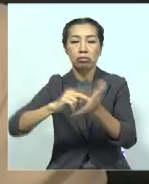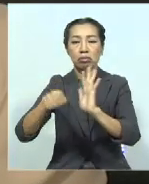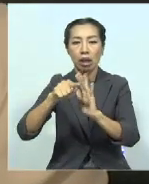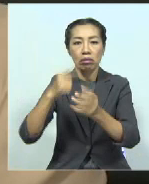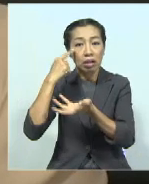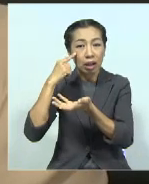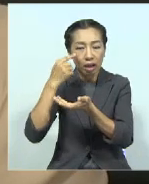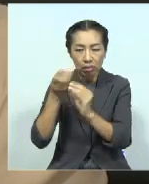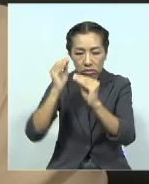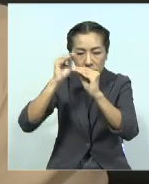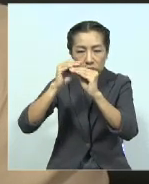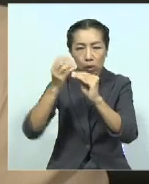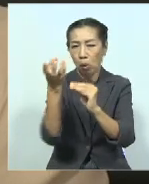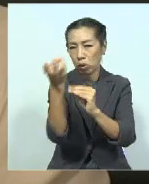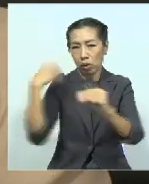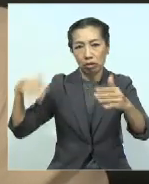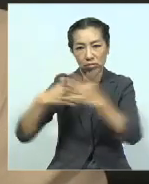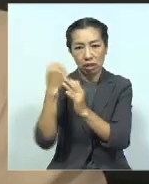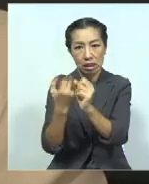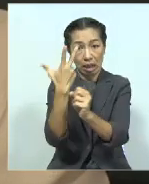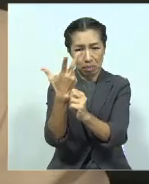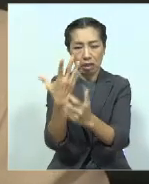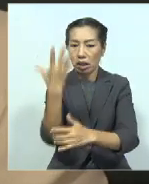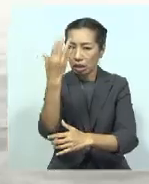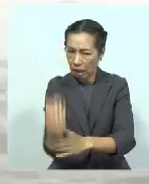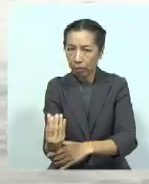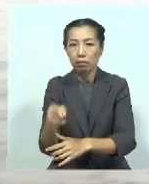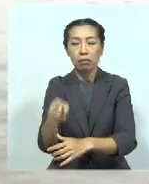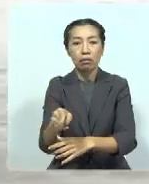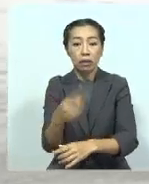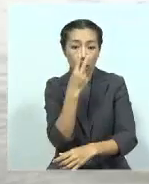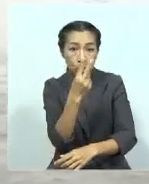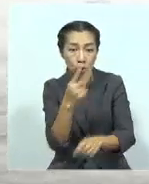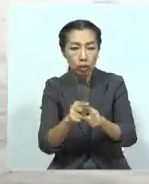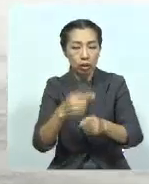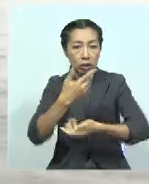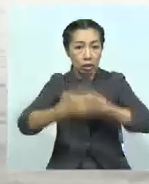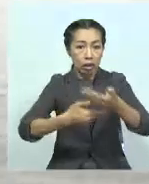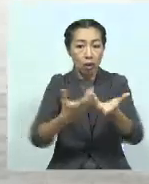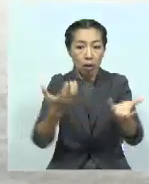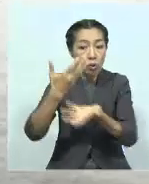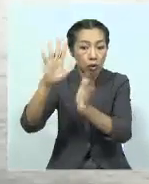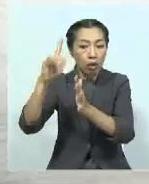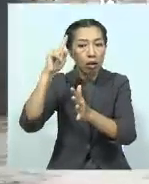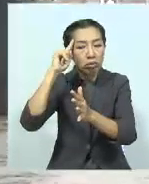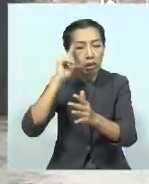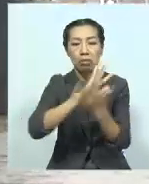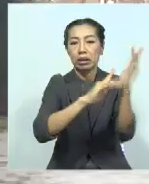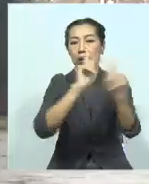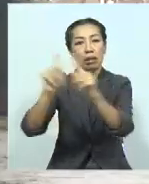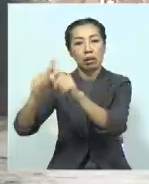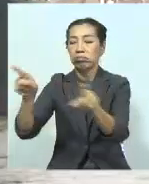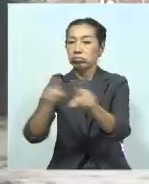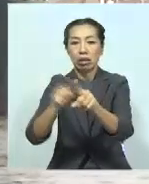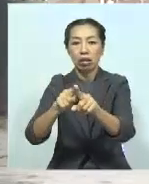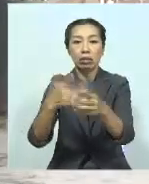การขยายตัวที่ต่ำสุดในรอบ3ปีซึ่งหากมาดูรายตลาดคาดว่าการส่งออกปีนี้จะปรับลดลงทุกตลาดส่งออกส